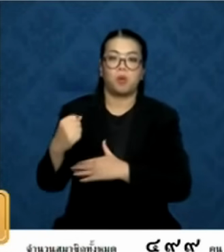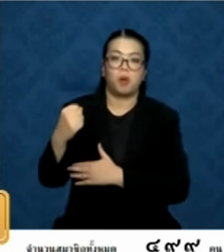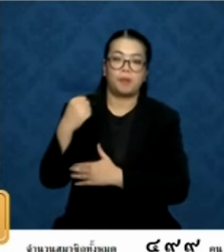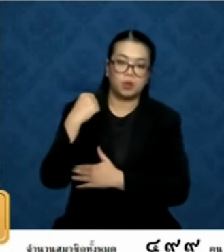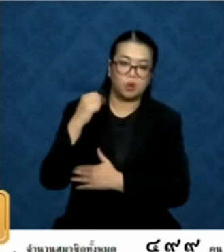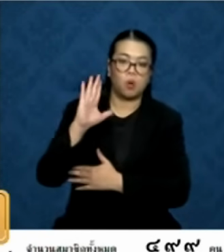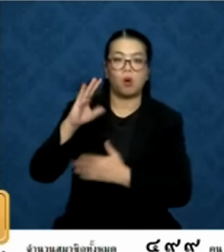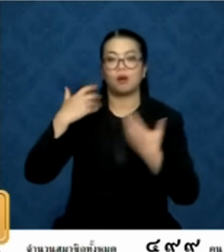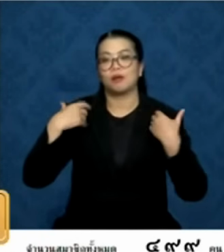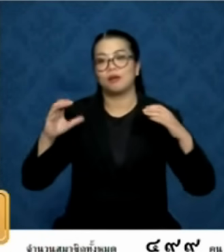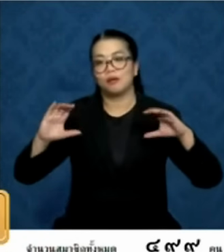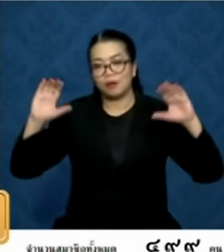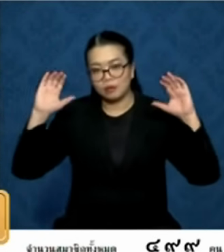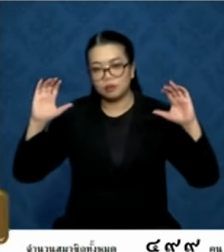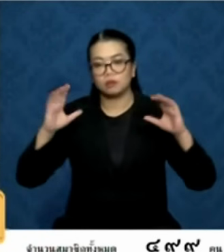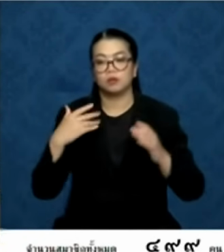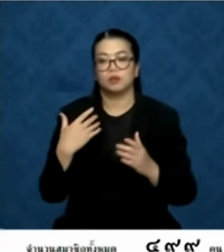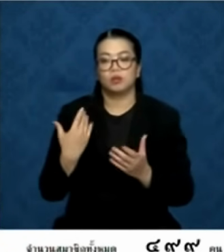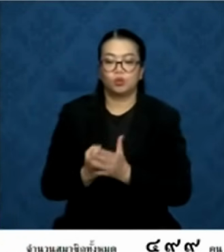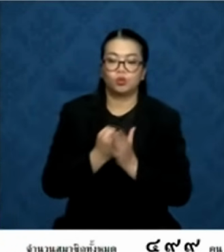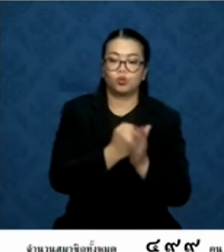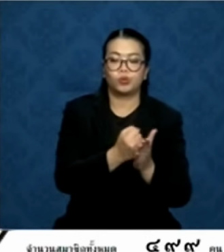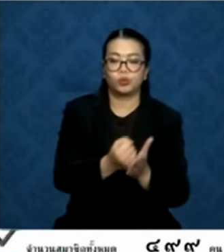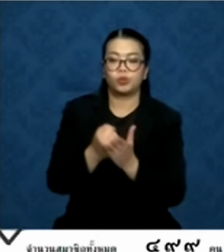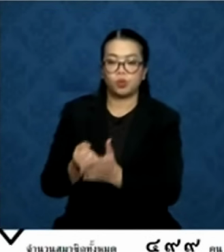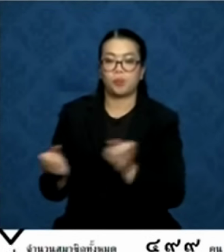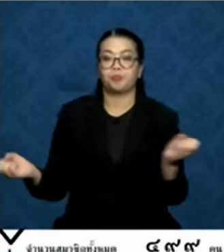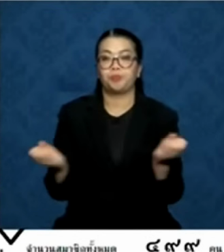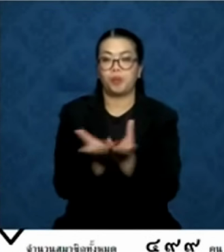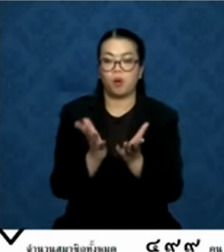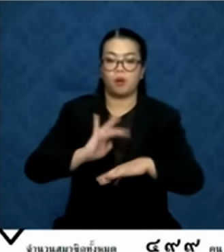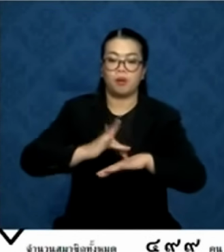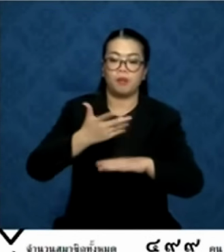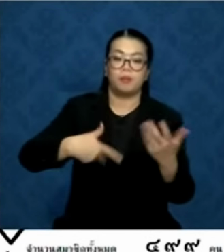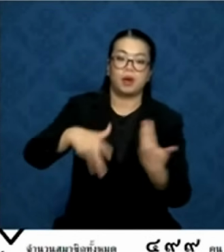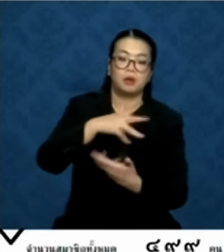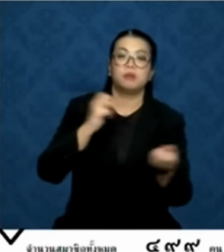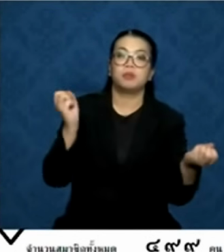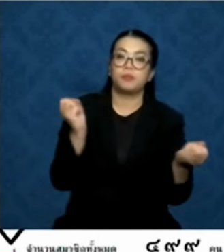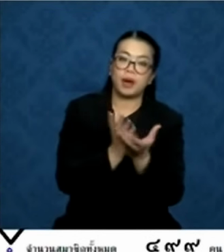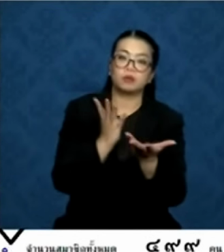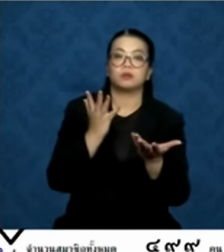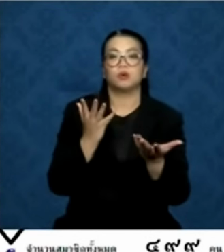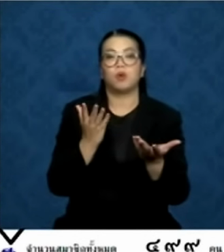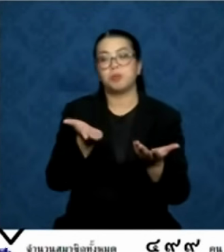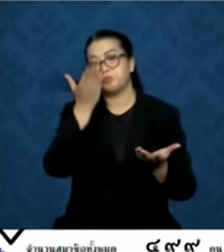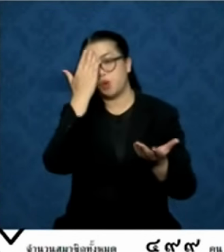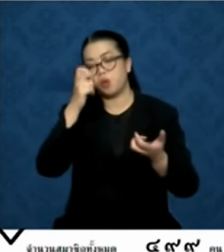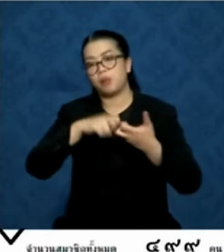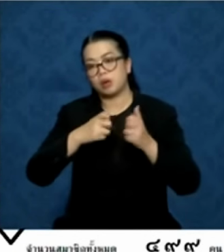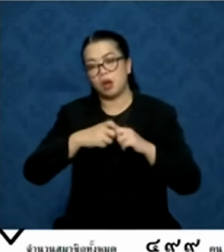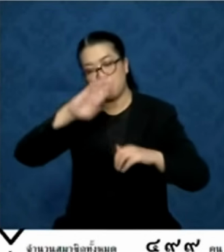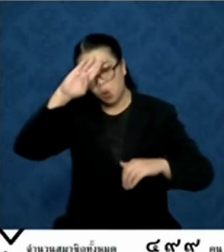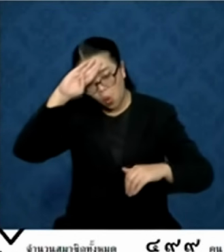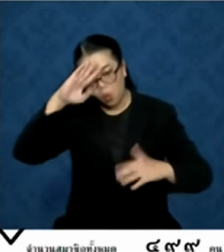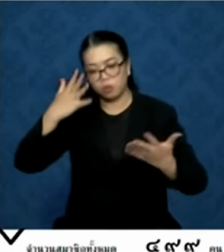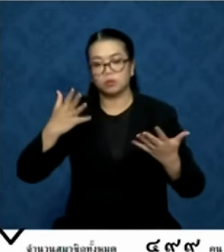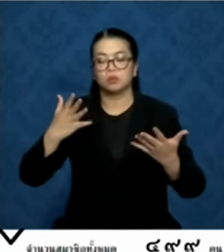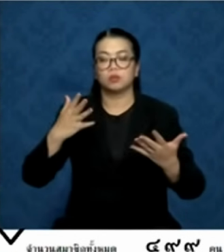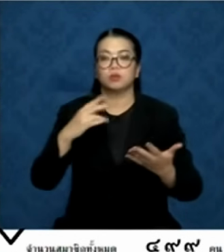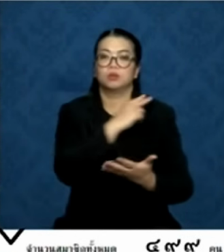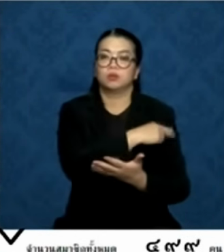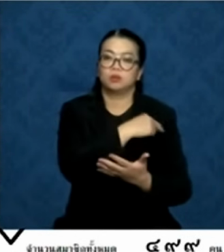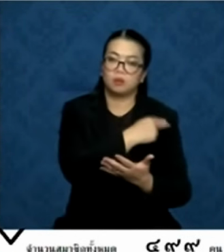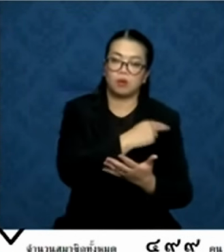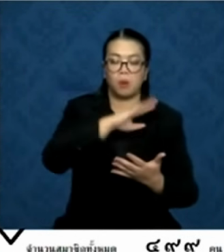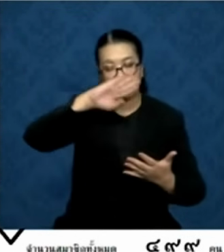ฐการเยียวยาหรือบรรเทาความเสียหายจากภัยพิบัติสาธารณะร้ายแรง